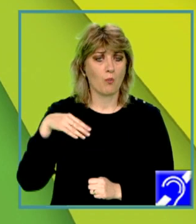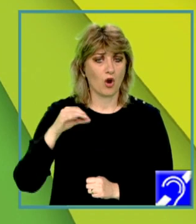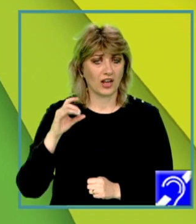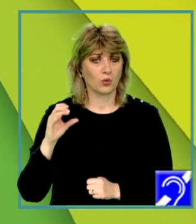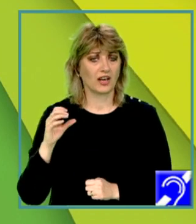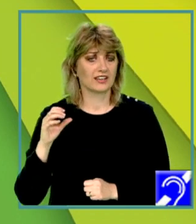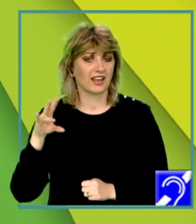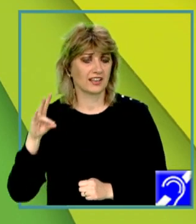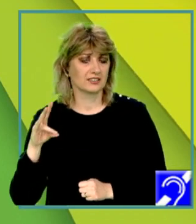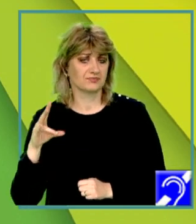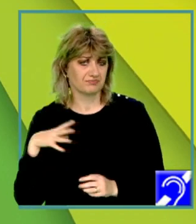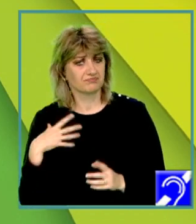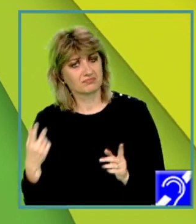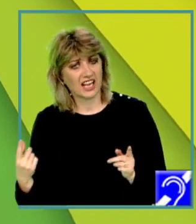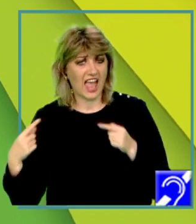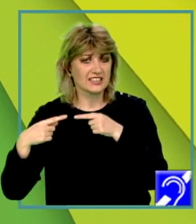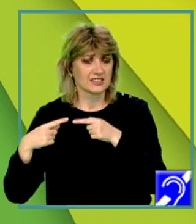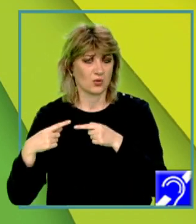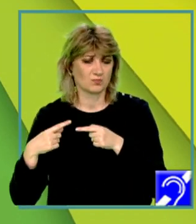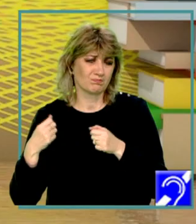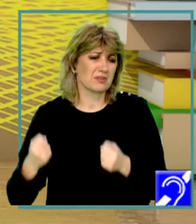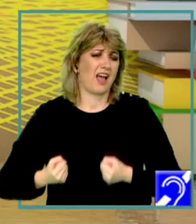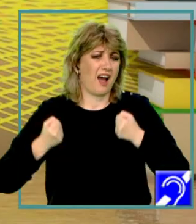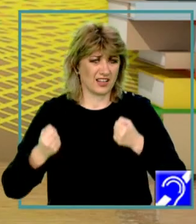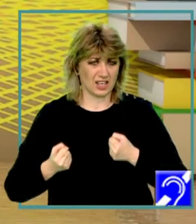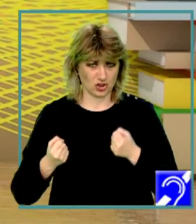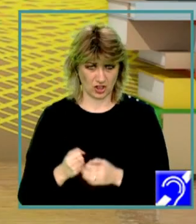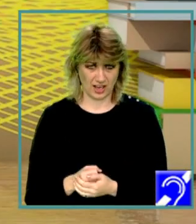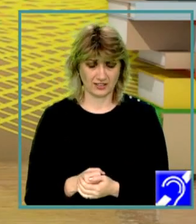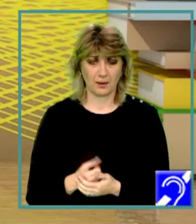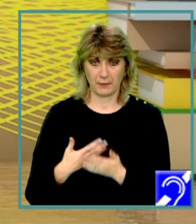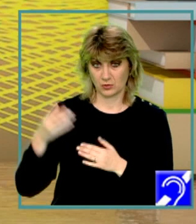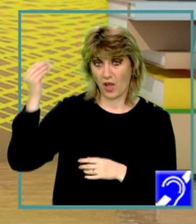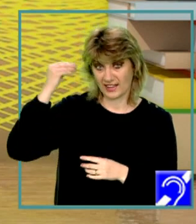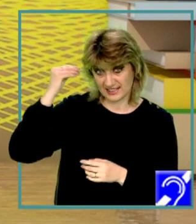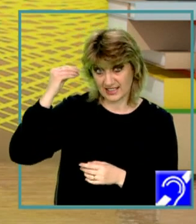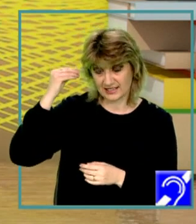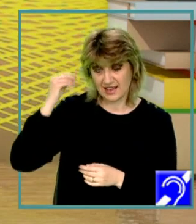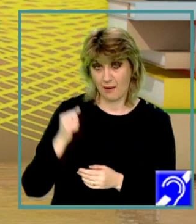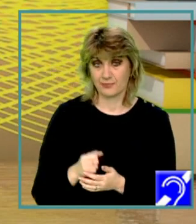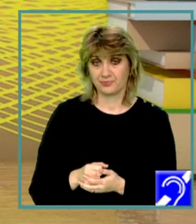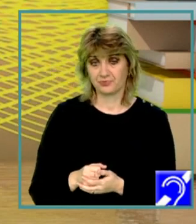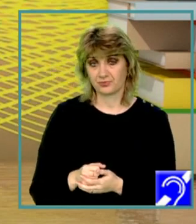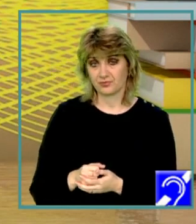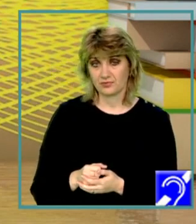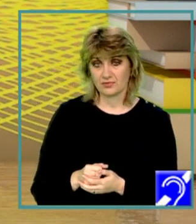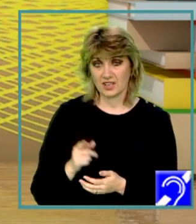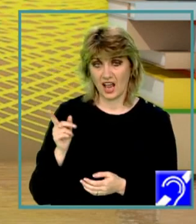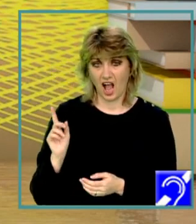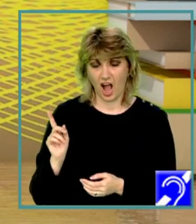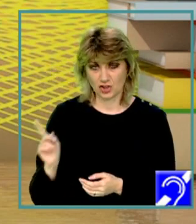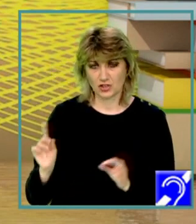sunt nereactionat spunem noi în exces pentru exersam acest model în